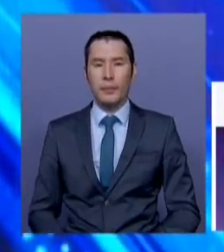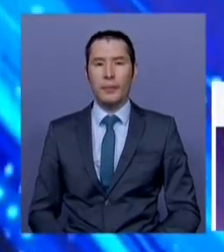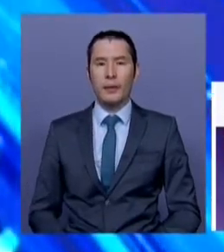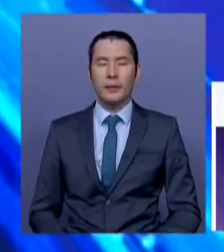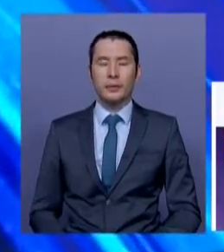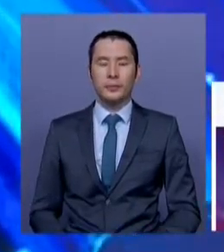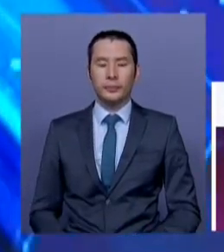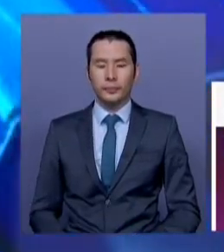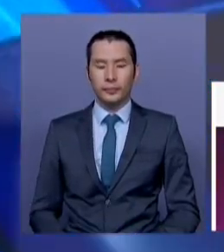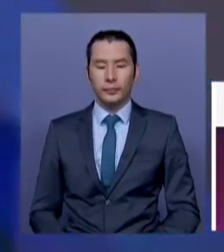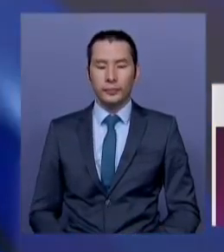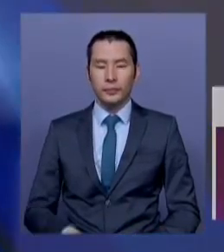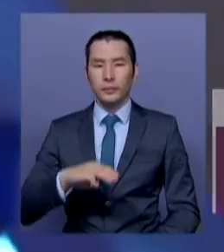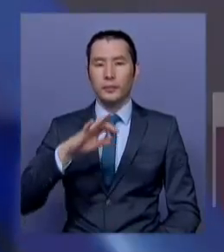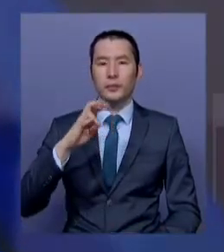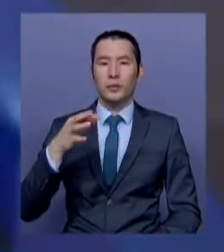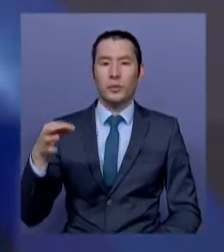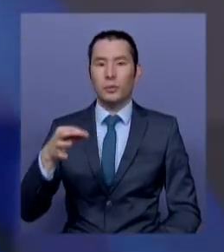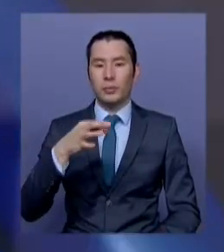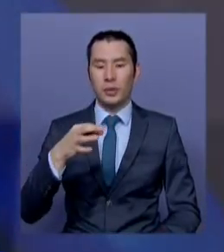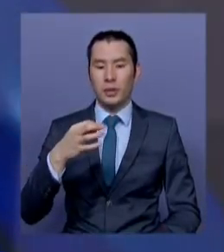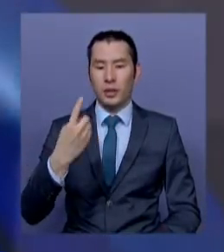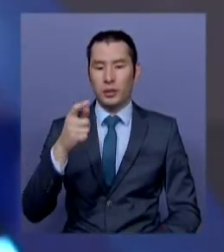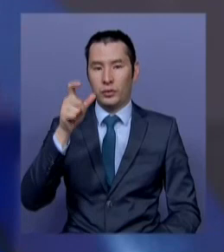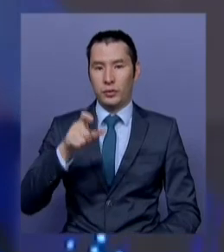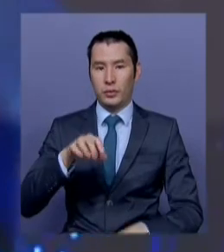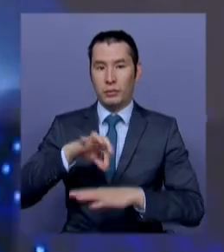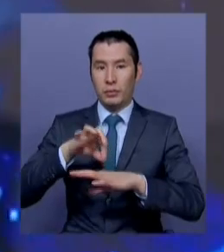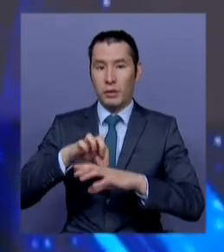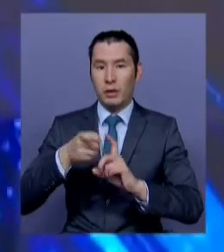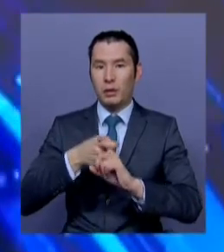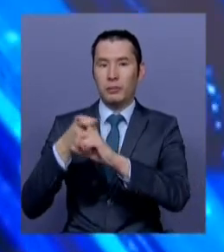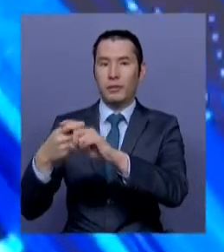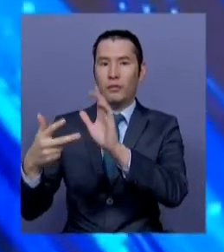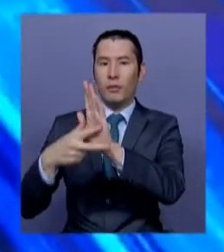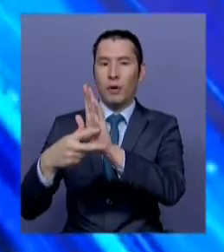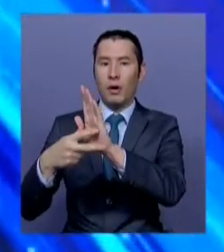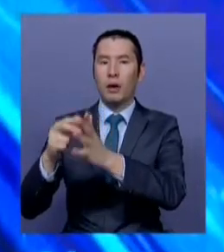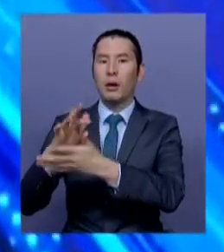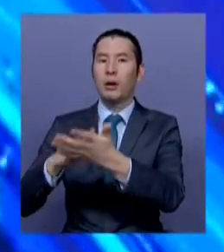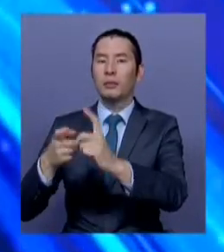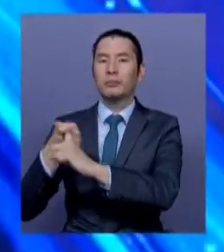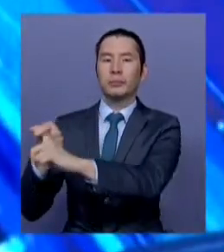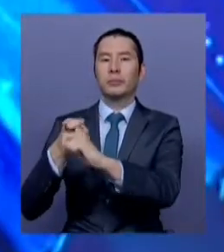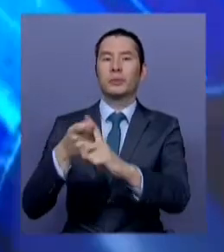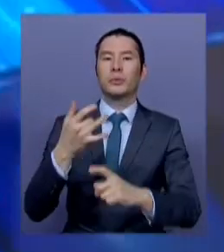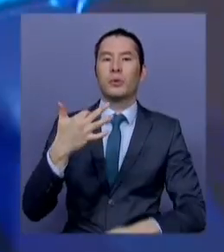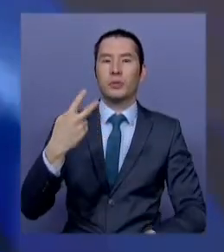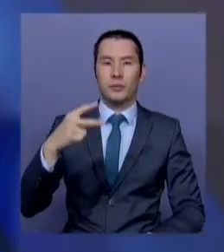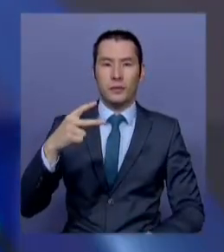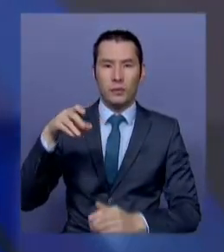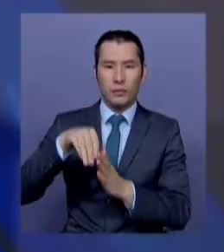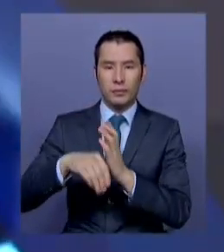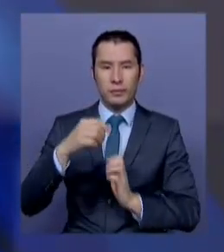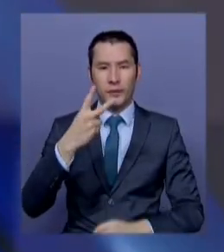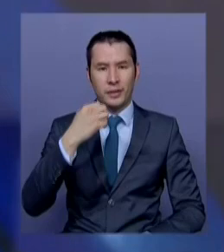инкубациялық кезең әлі аяқталмады. Түркістан облысында бір адамнан 8 ошақ пайда болды. Жұқтырған 20 адамның ішінде 60 жастан асқан 2 қария бар. Бұл егде жастағы